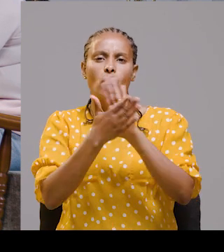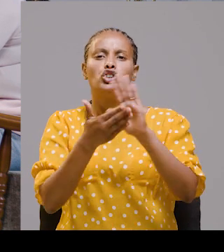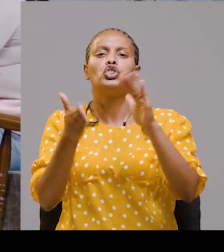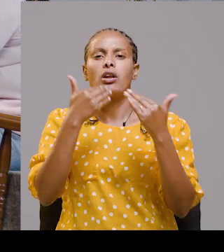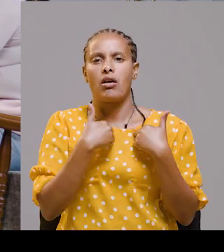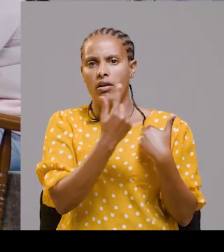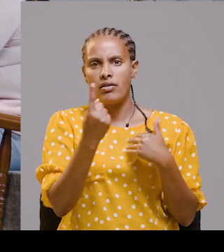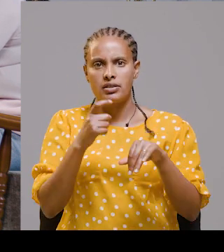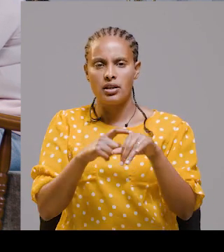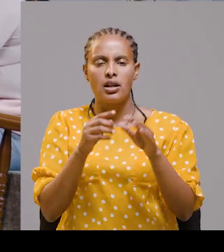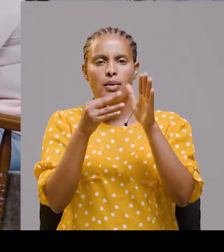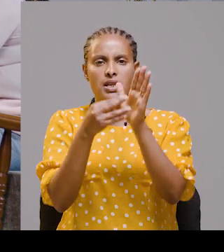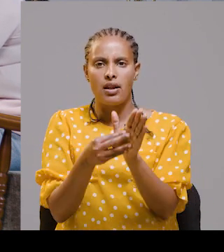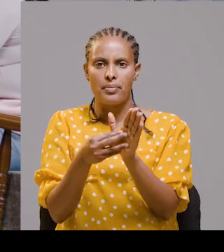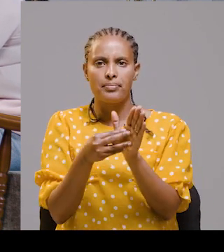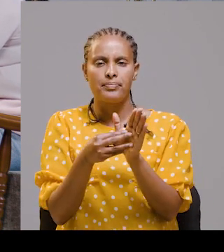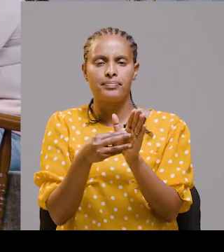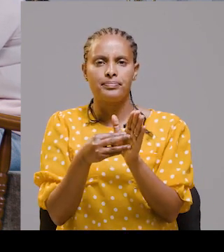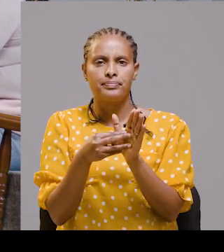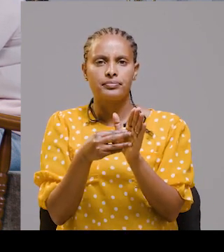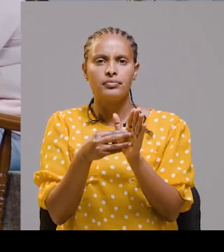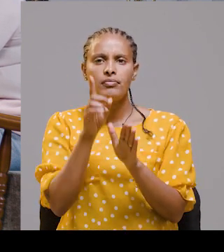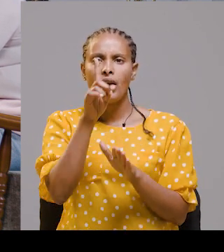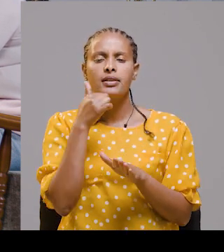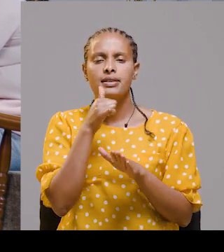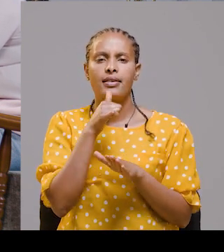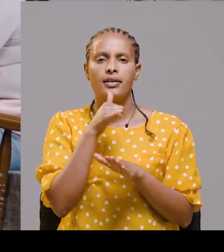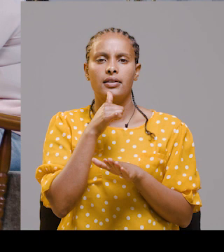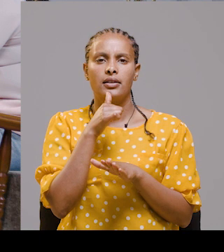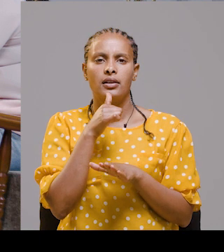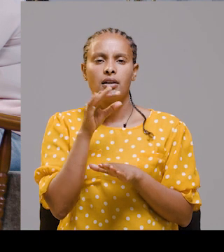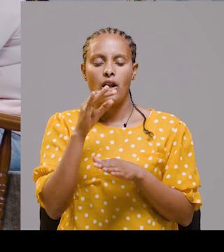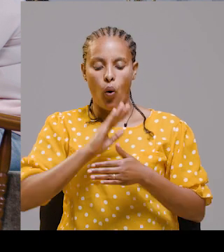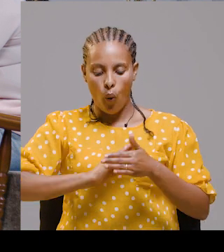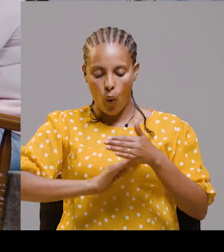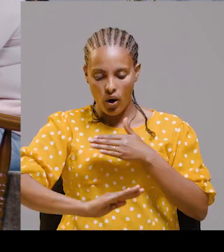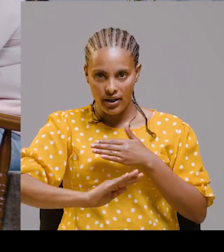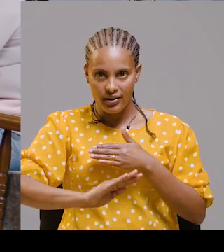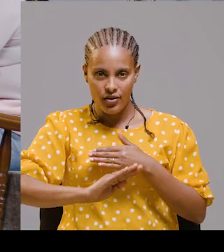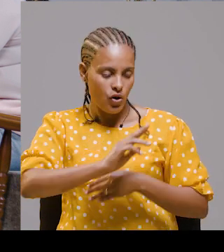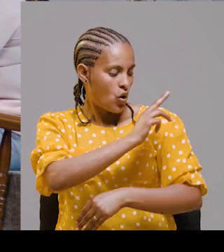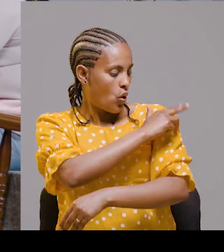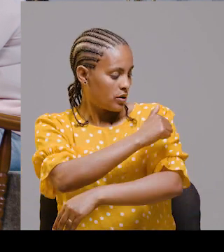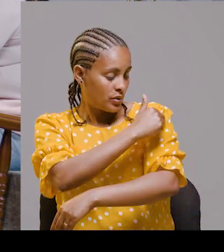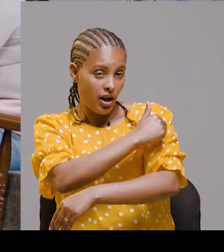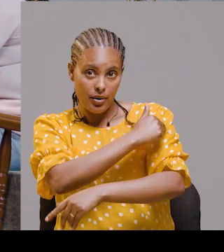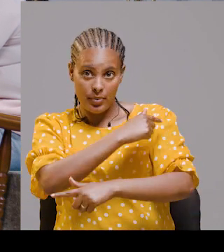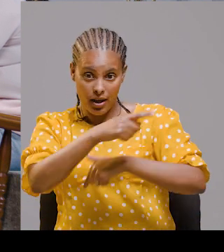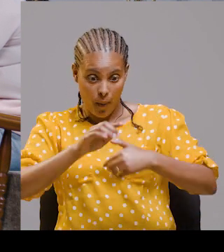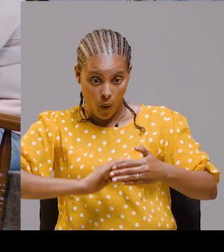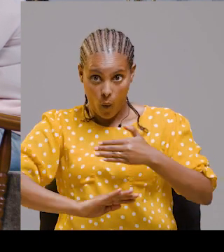አለ ለምሳሌ ያህል አንድ ሴት ለወሊድ ሆስፒታል ውስጥ በተገባ ማለት